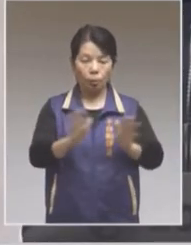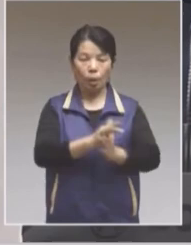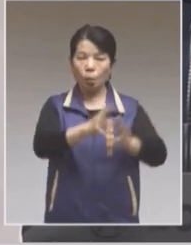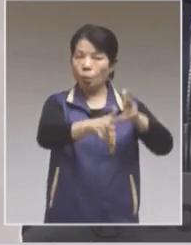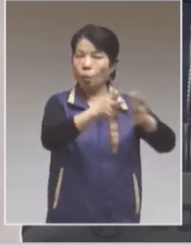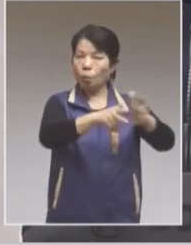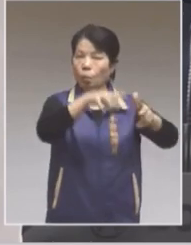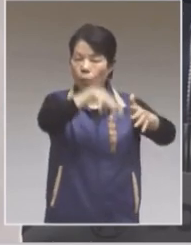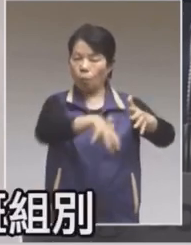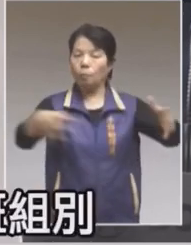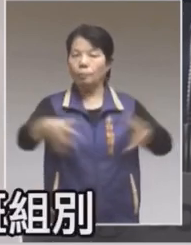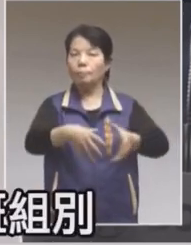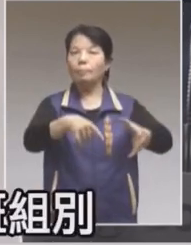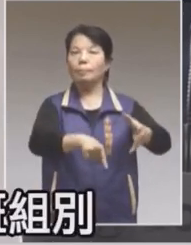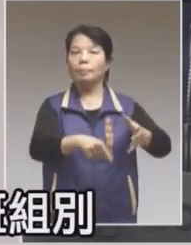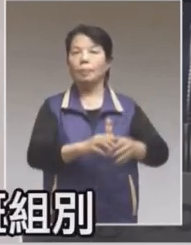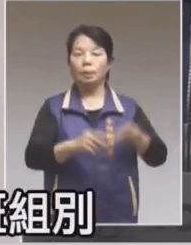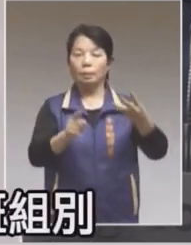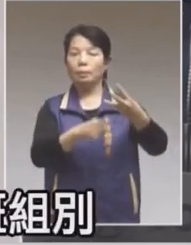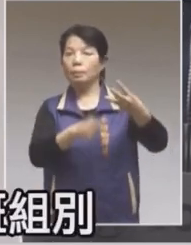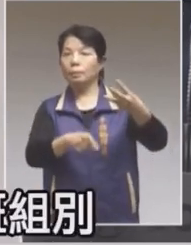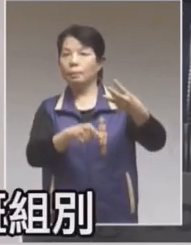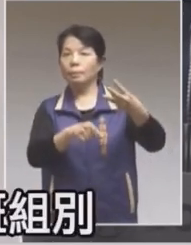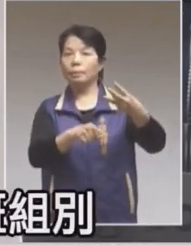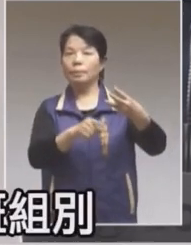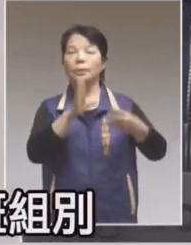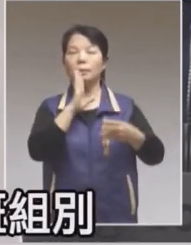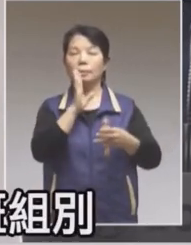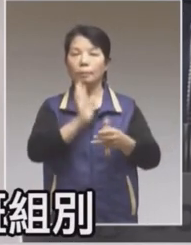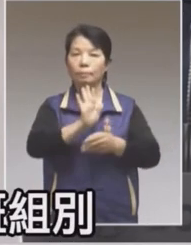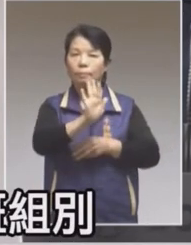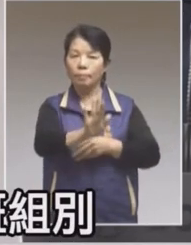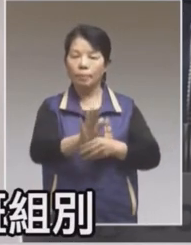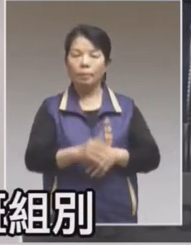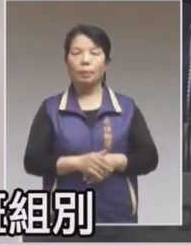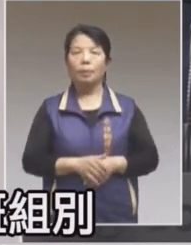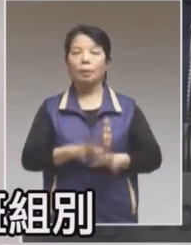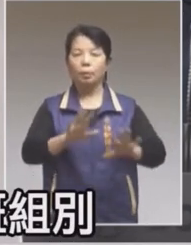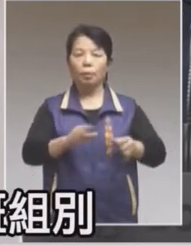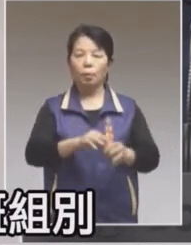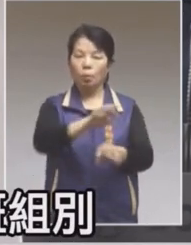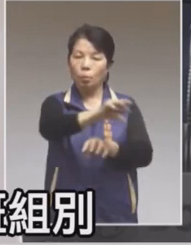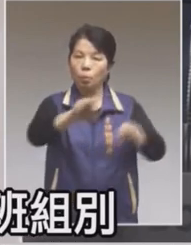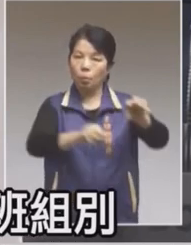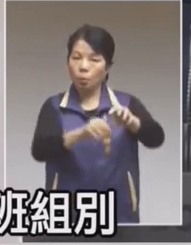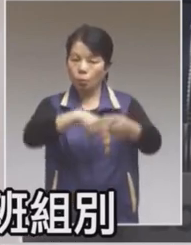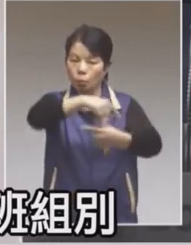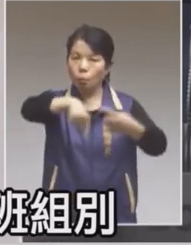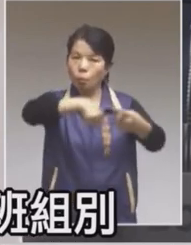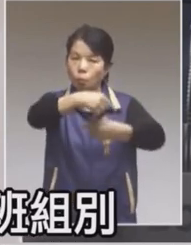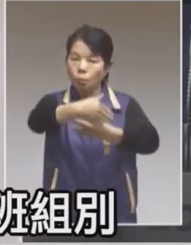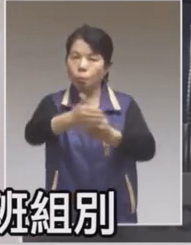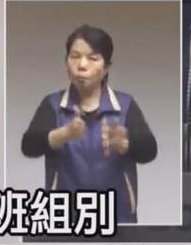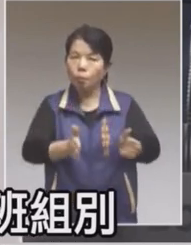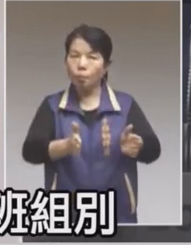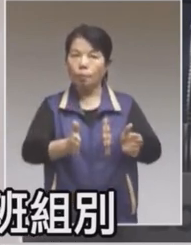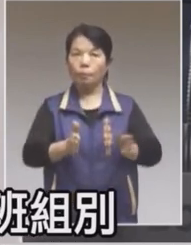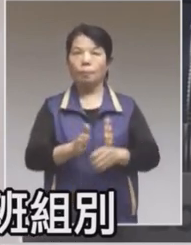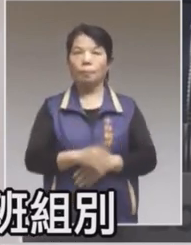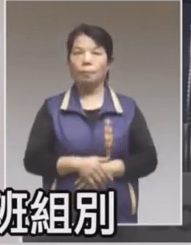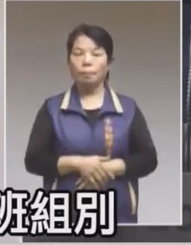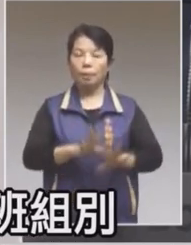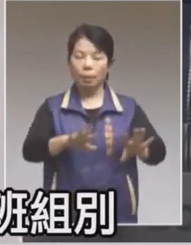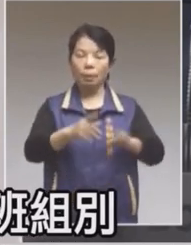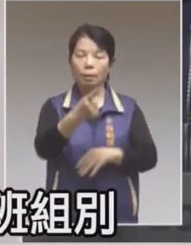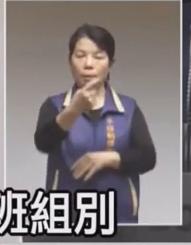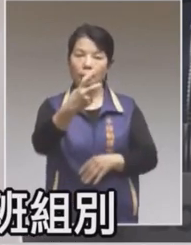区厂房里面，这三位是属于同一个轮班组别，也就是在这第